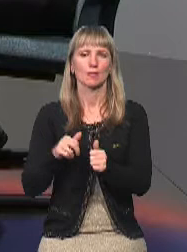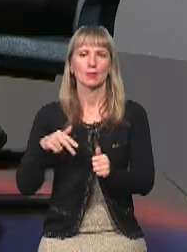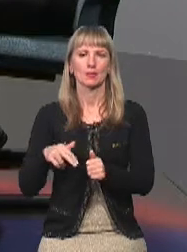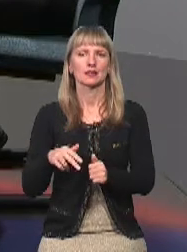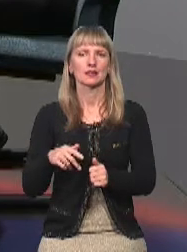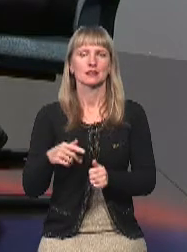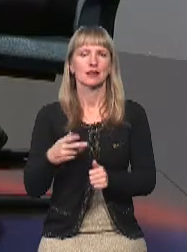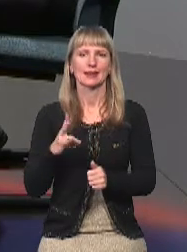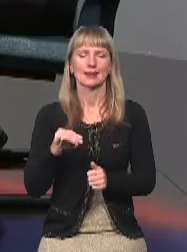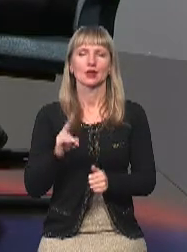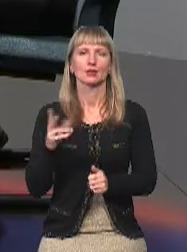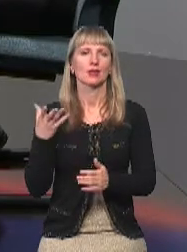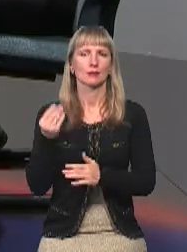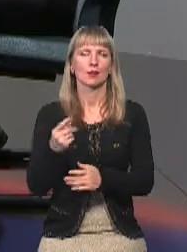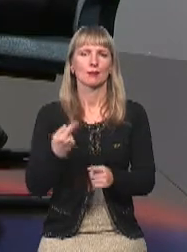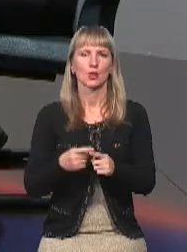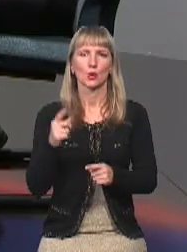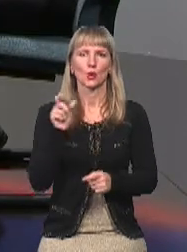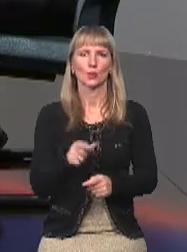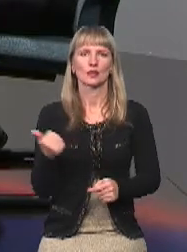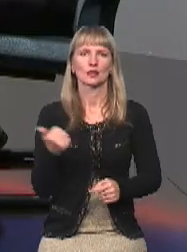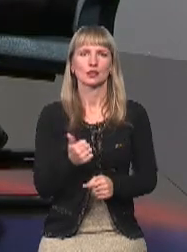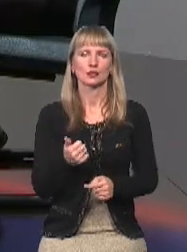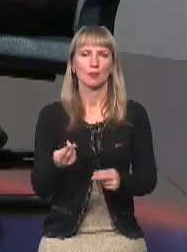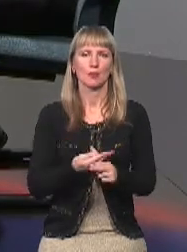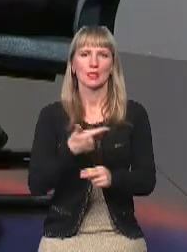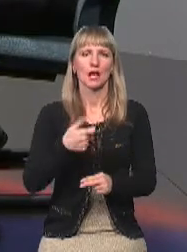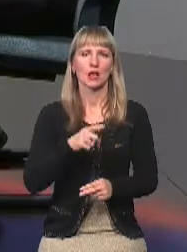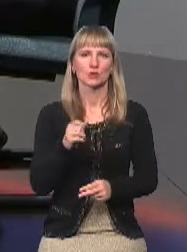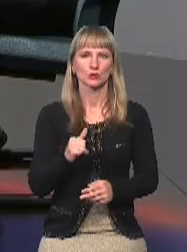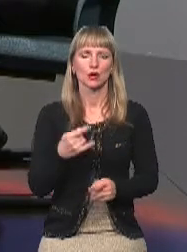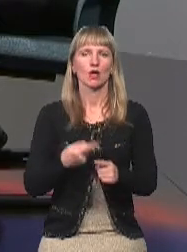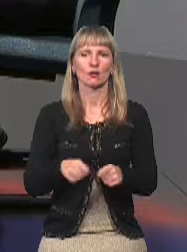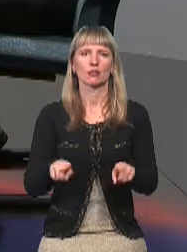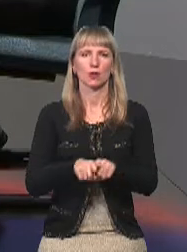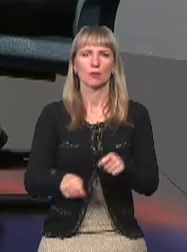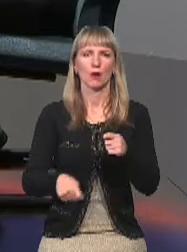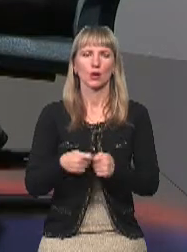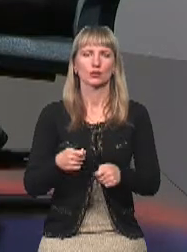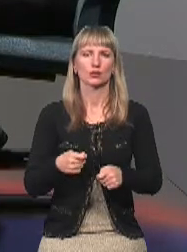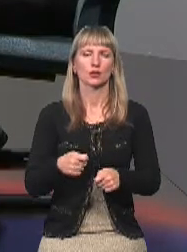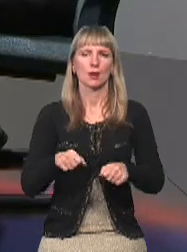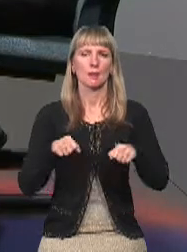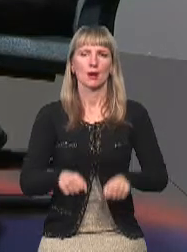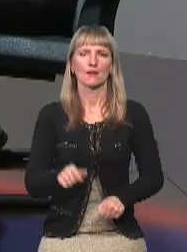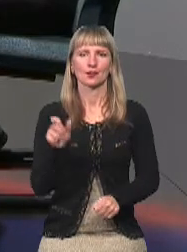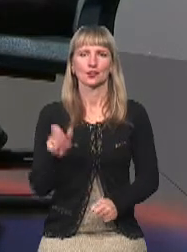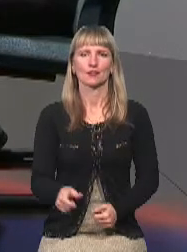оплачено за газ. І ось люди вже тиждень сидять без газу. І я вважаю, що це теж порушення прав людини. Нарушення прав